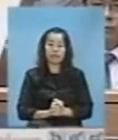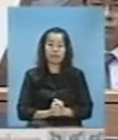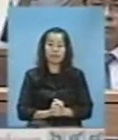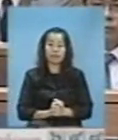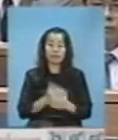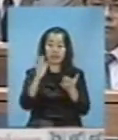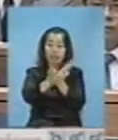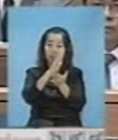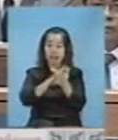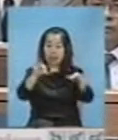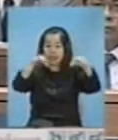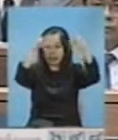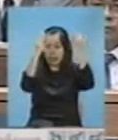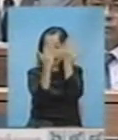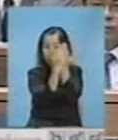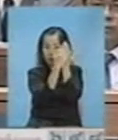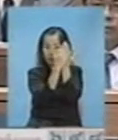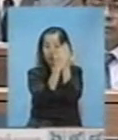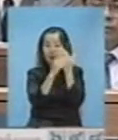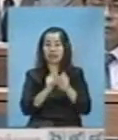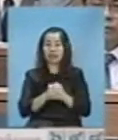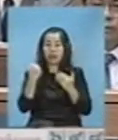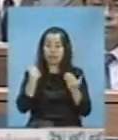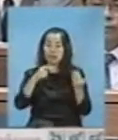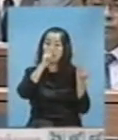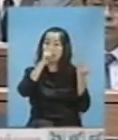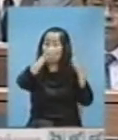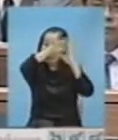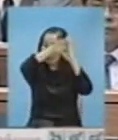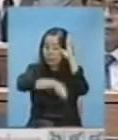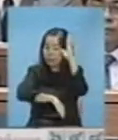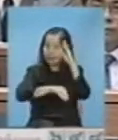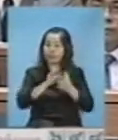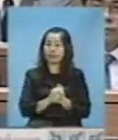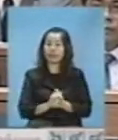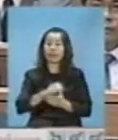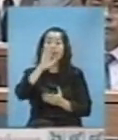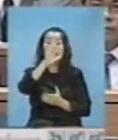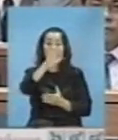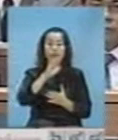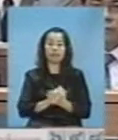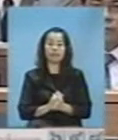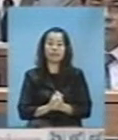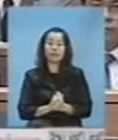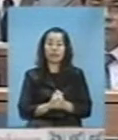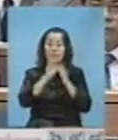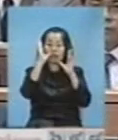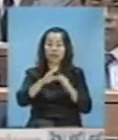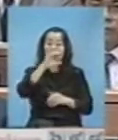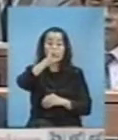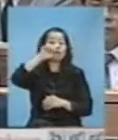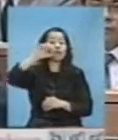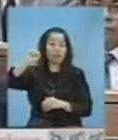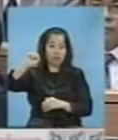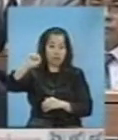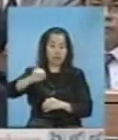เอกสารอยู่ในมือของผมครับคำแถลงและคำให้สัมภาษณ์ของผู้แทนราษฎร